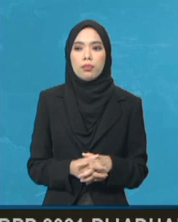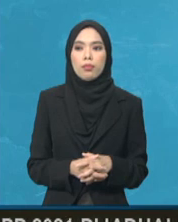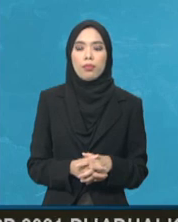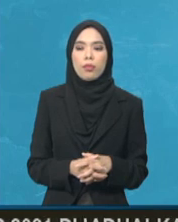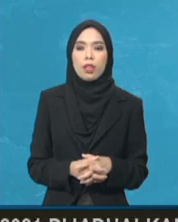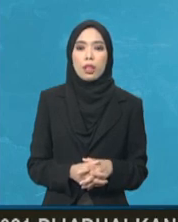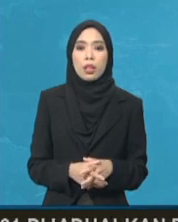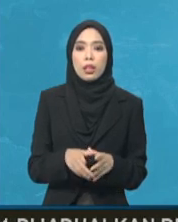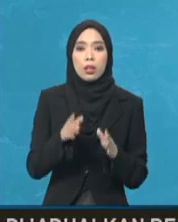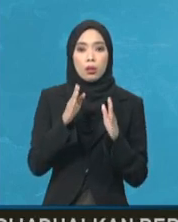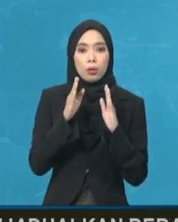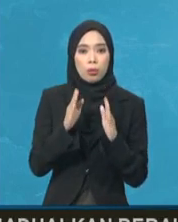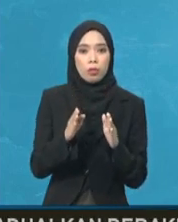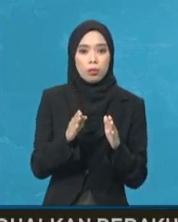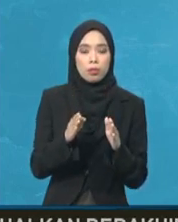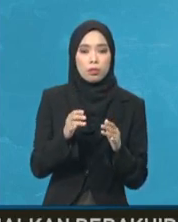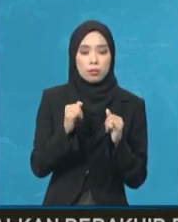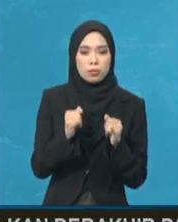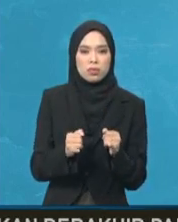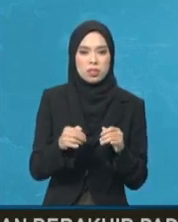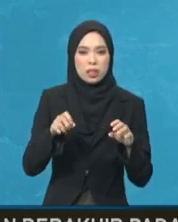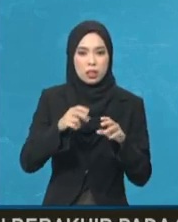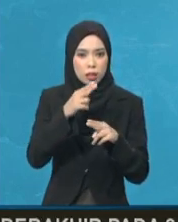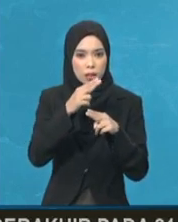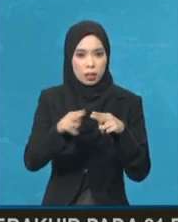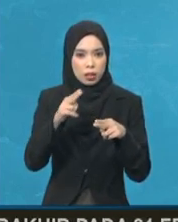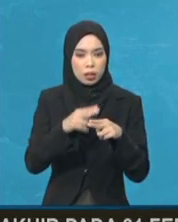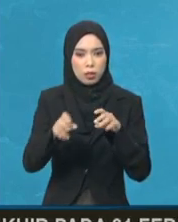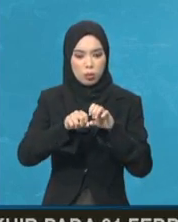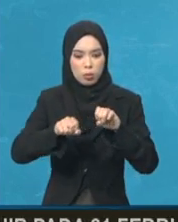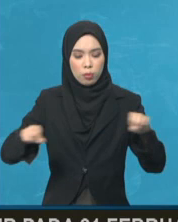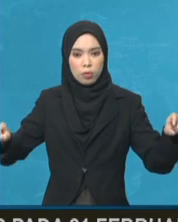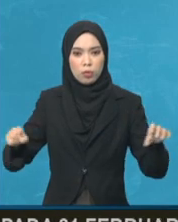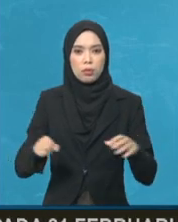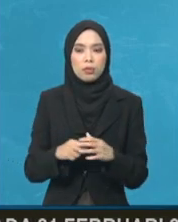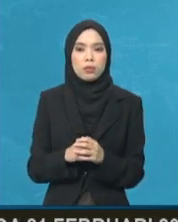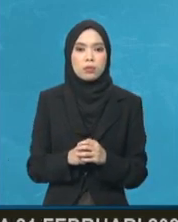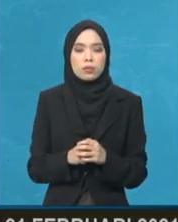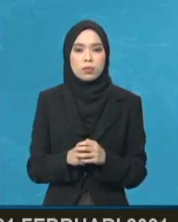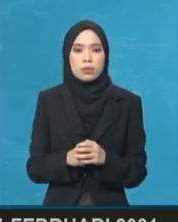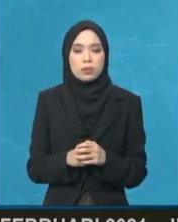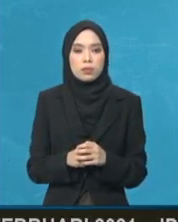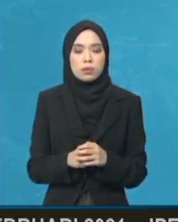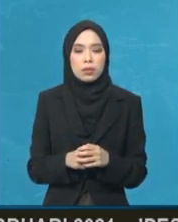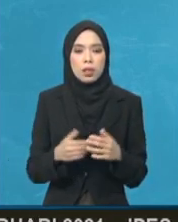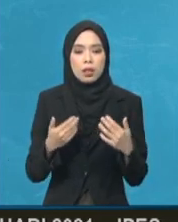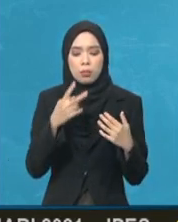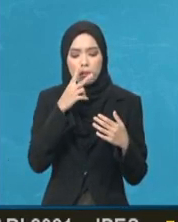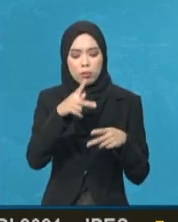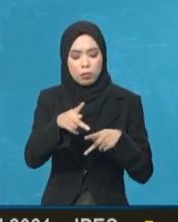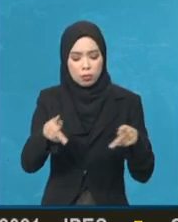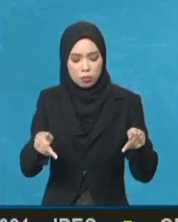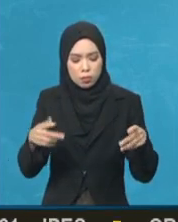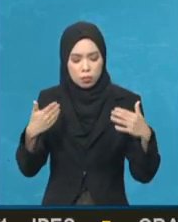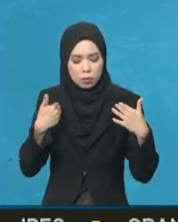sebilah Parang Panjang setelah pemeriksaan dijalankan kotak-kotak tersebut mengandungi 36 botol minuman keras berbagai jenama